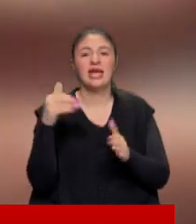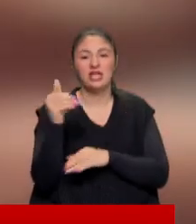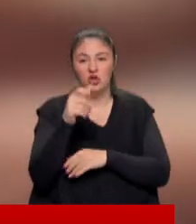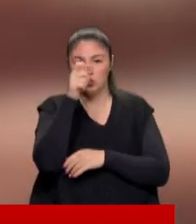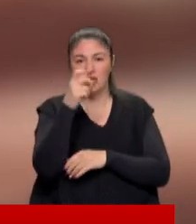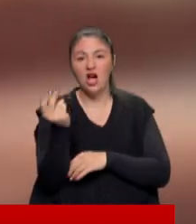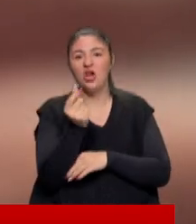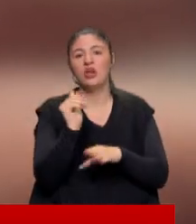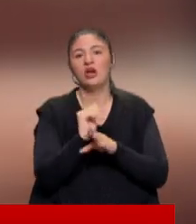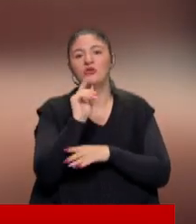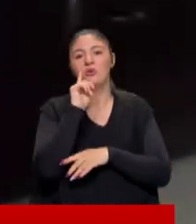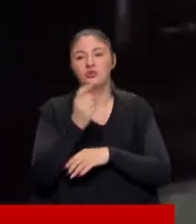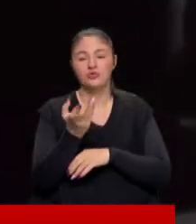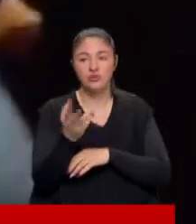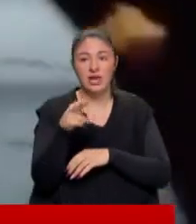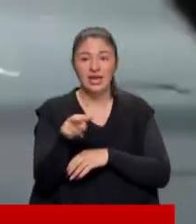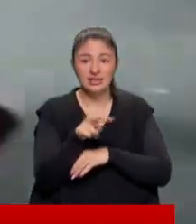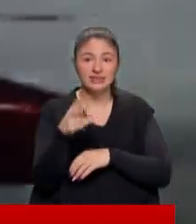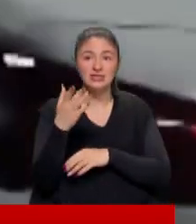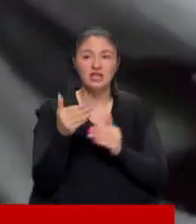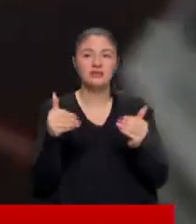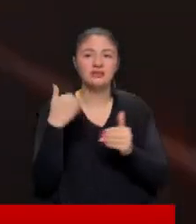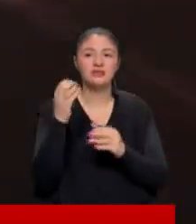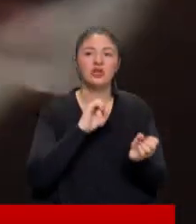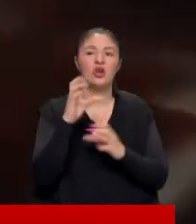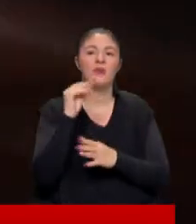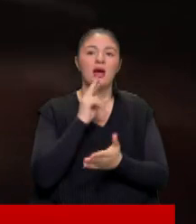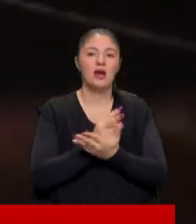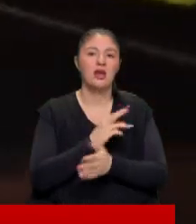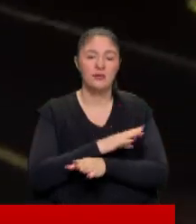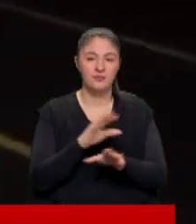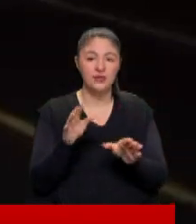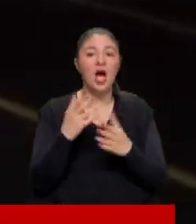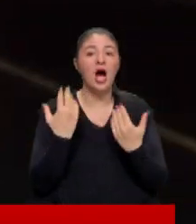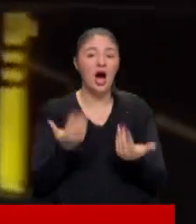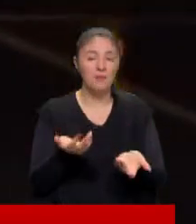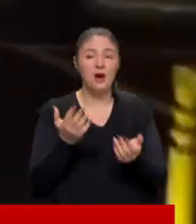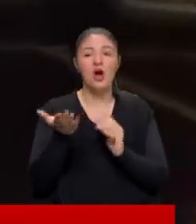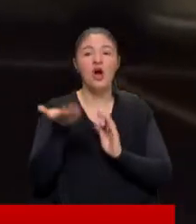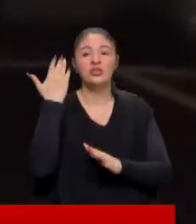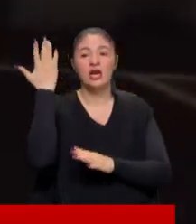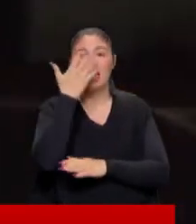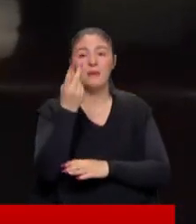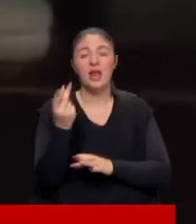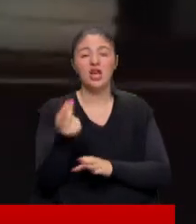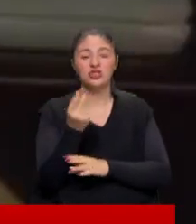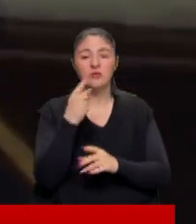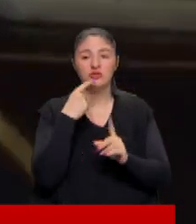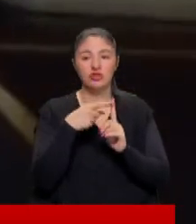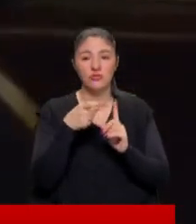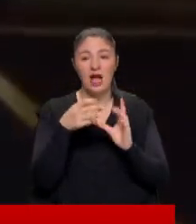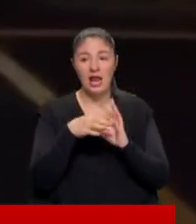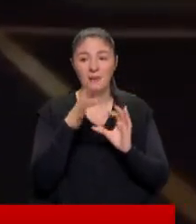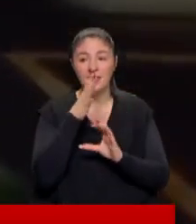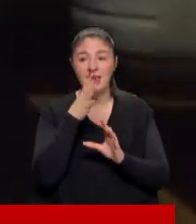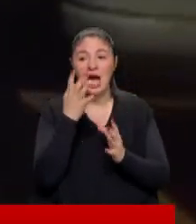Türkiye'de kaçak yaşadığı tespit edildi. İkisinin de sınır dışı edilmesine karar verildi. Ancak öncesinde kara para aklama soruşturmasına dair